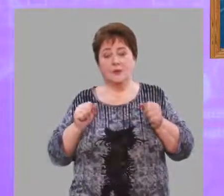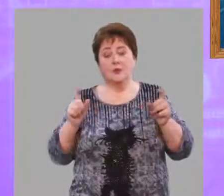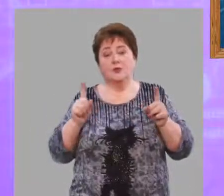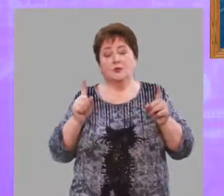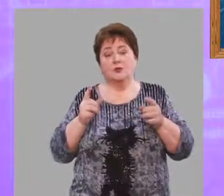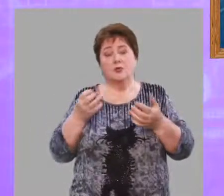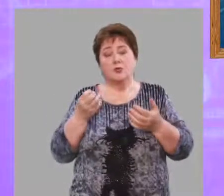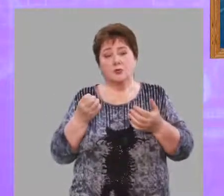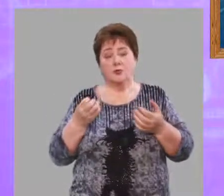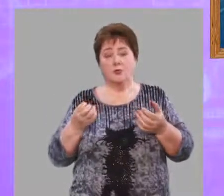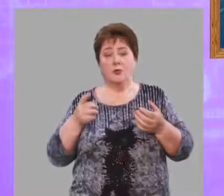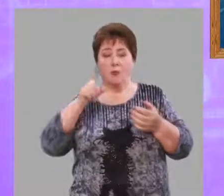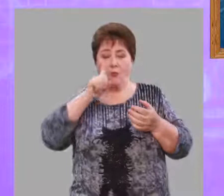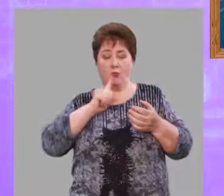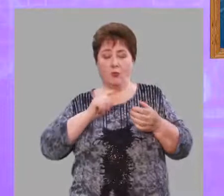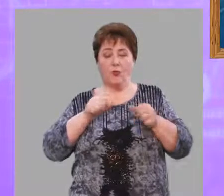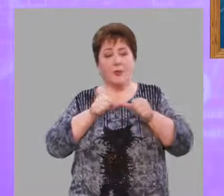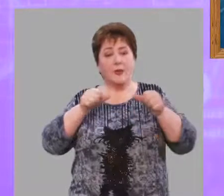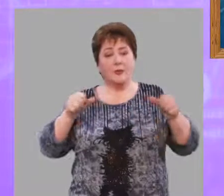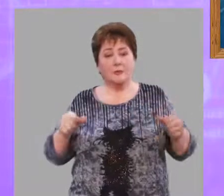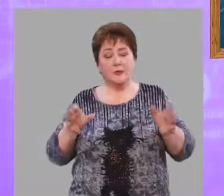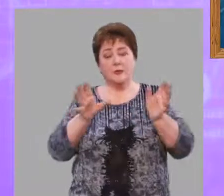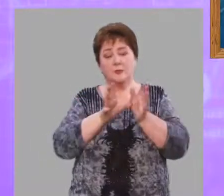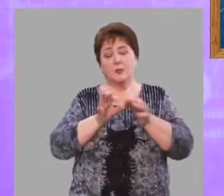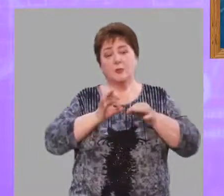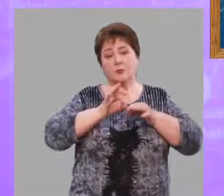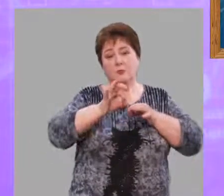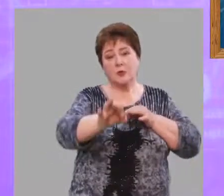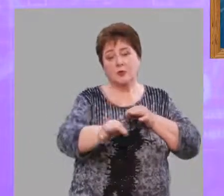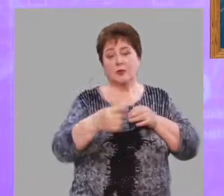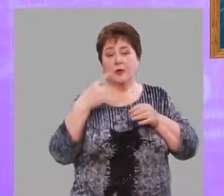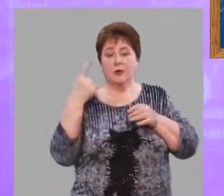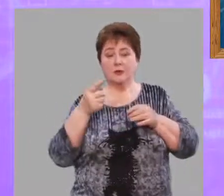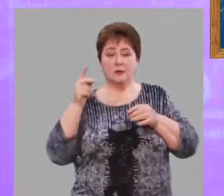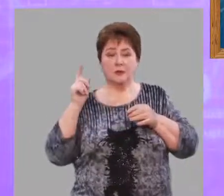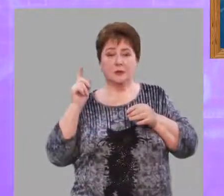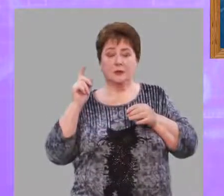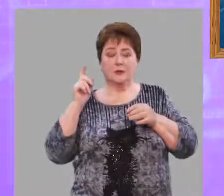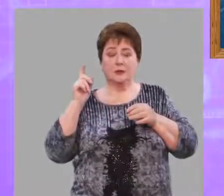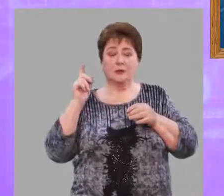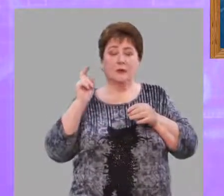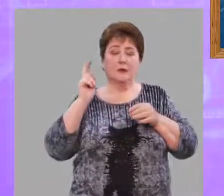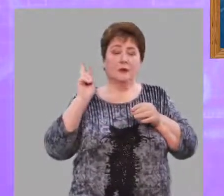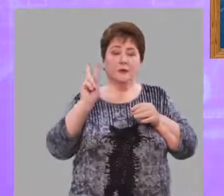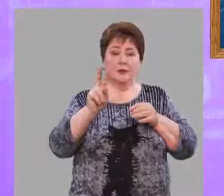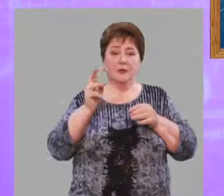Что еще удобно измерить с помощью мерки 1 квадратный дециметр?